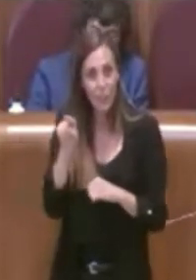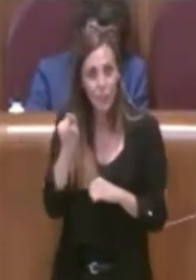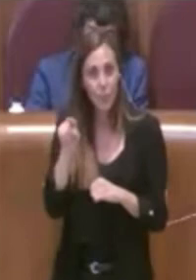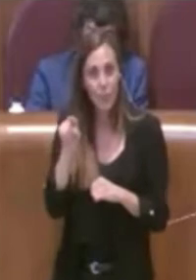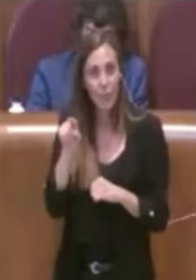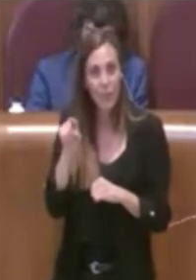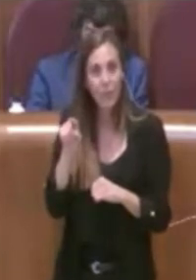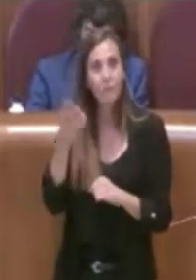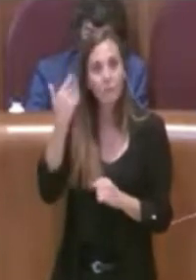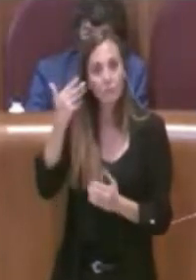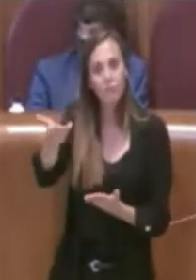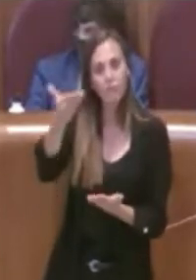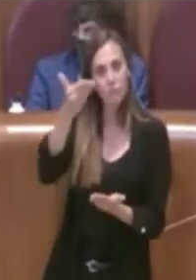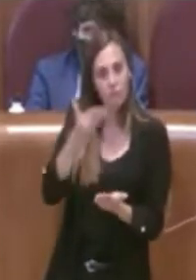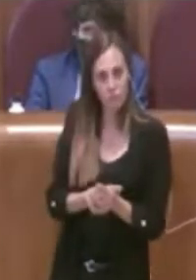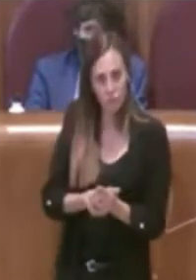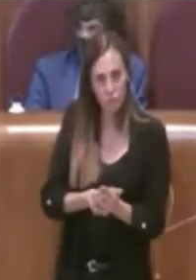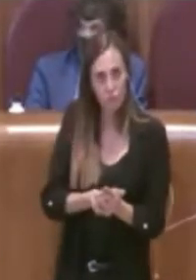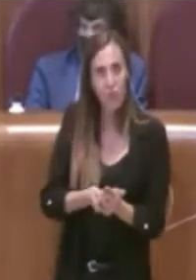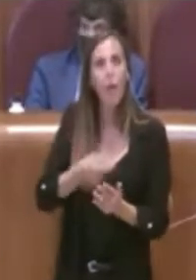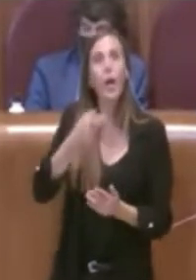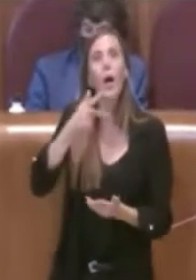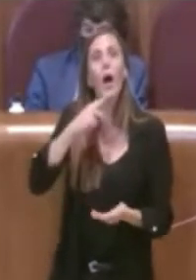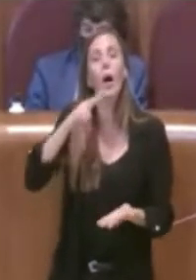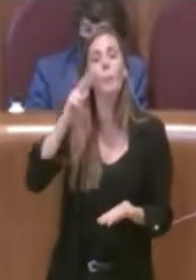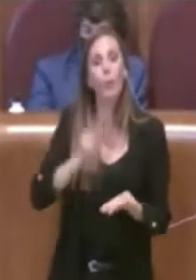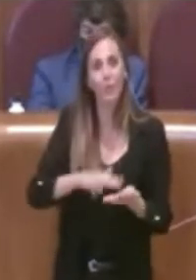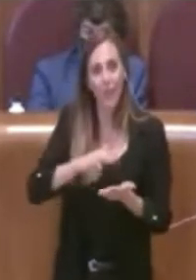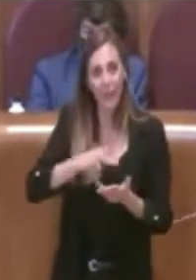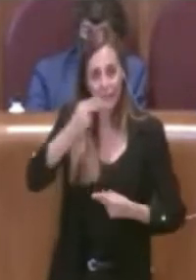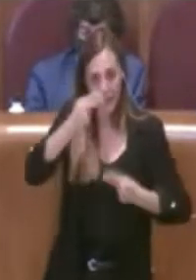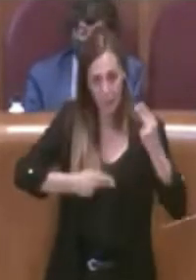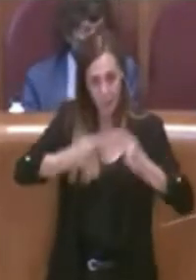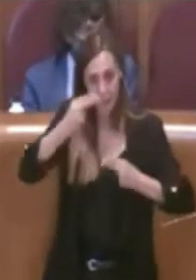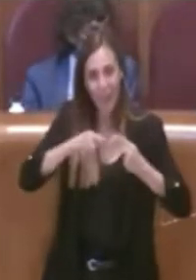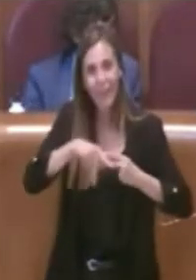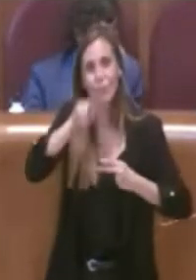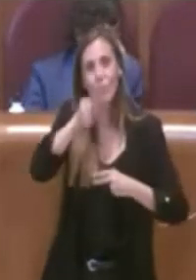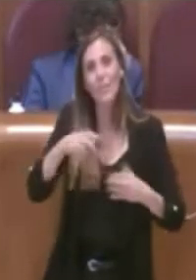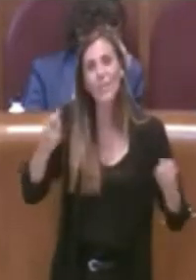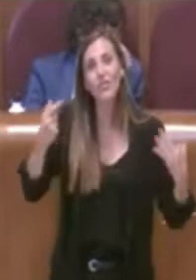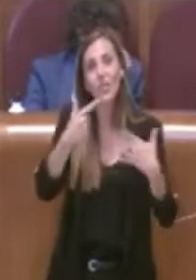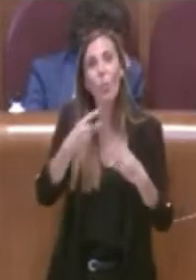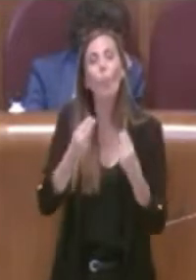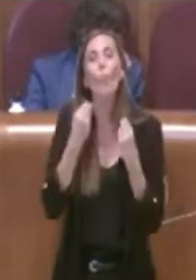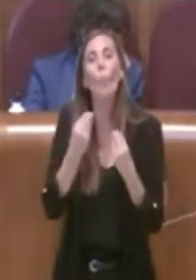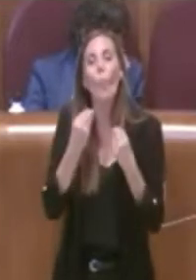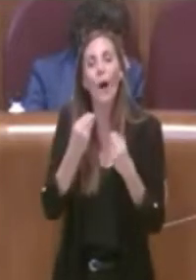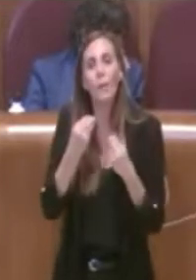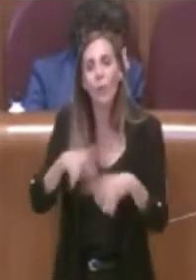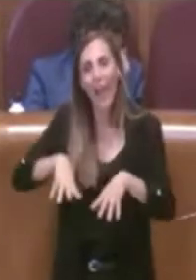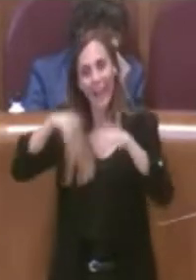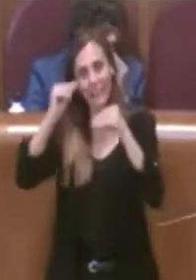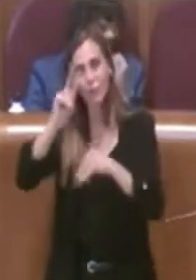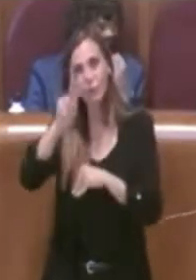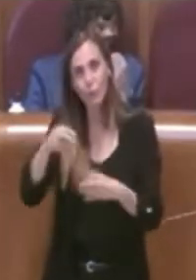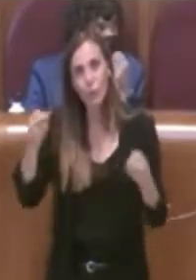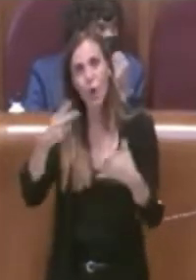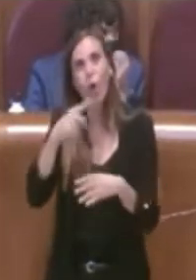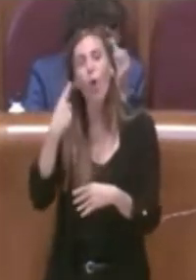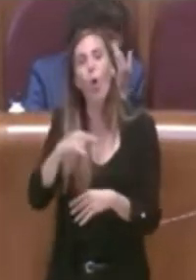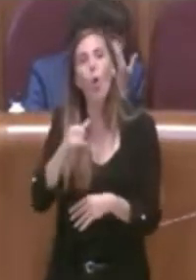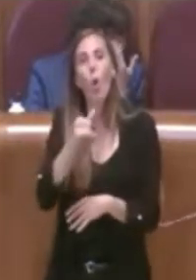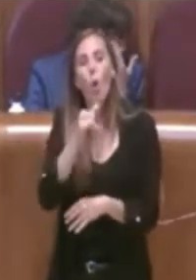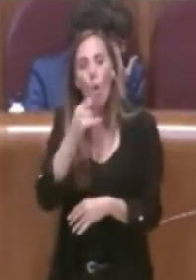proposto di approvare il bilancio 2017 agli inizi del 2018 con un utile di 800 mila euro e